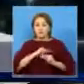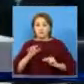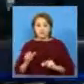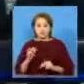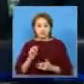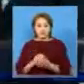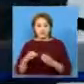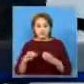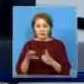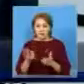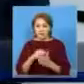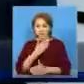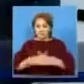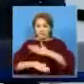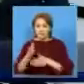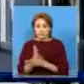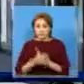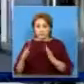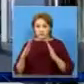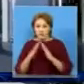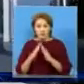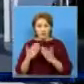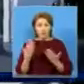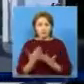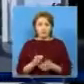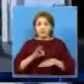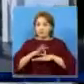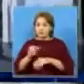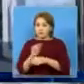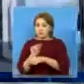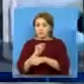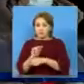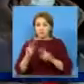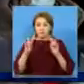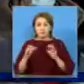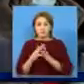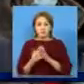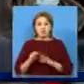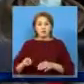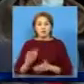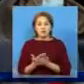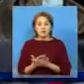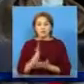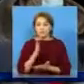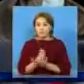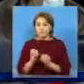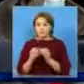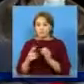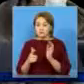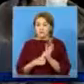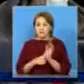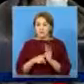действуют мобильные группы, а инвалиды обслуживаются на дому. Кроме того, ведется обучение специалистов в сельских округах. В районе имеется 17